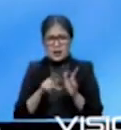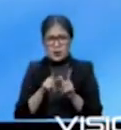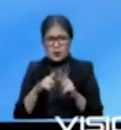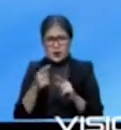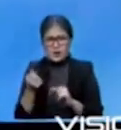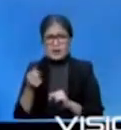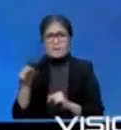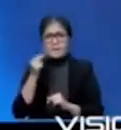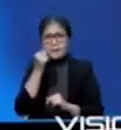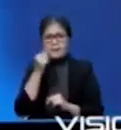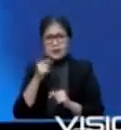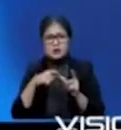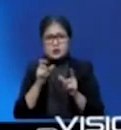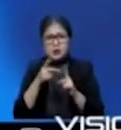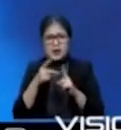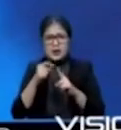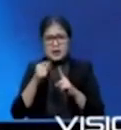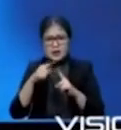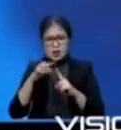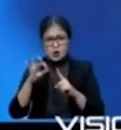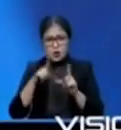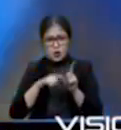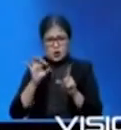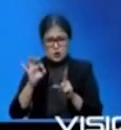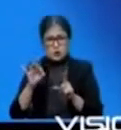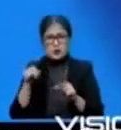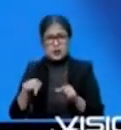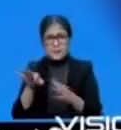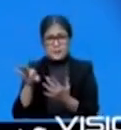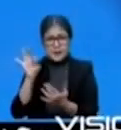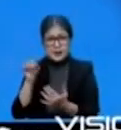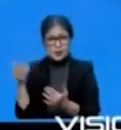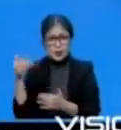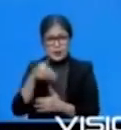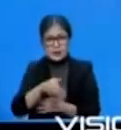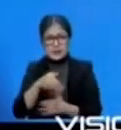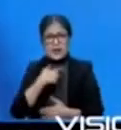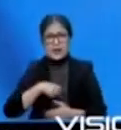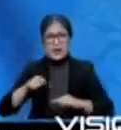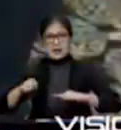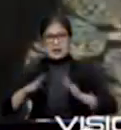Suhartoyo dipilih secara mufakat dalam rapat pemilihan yang dihadiri seluruh Hakim MK Kamis kemarin.